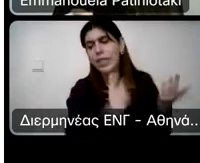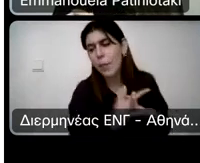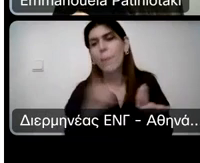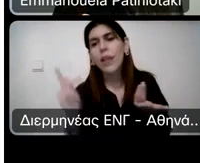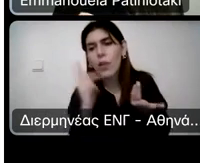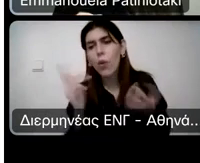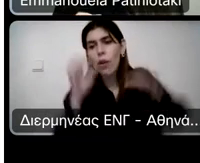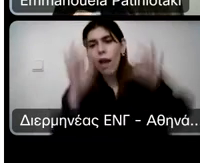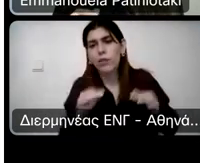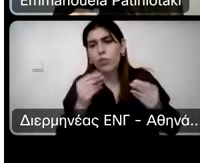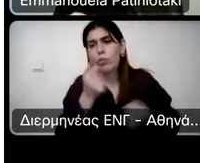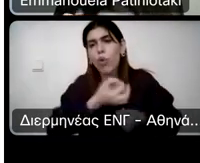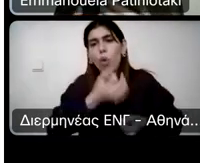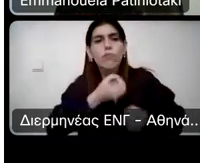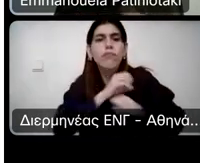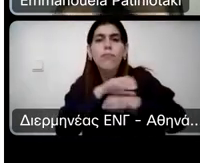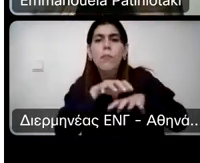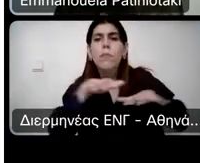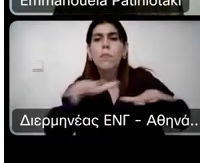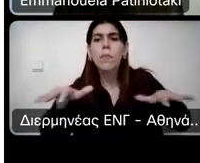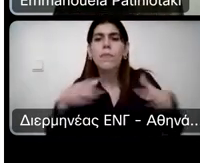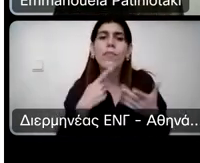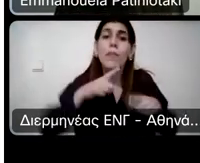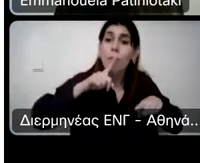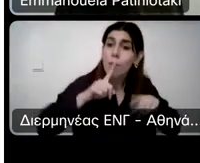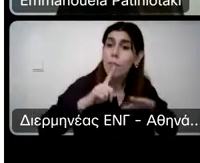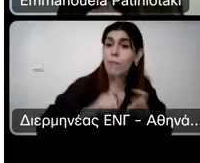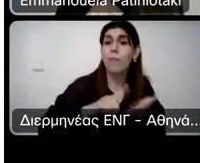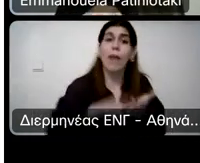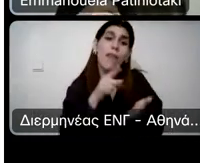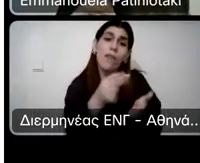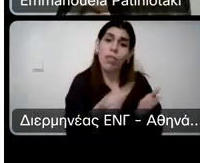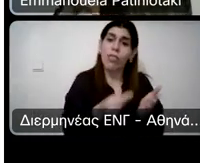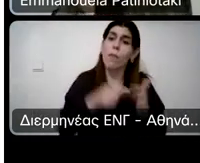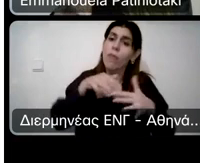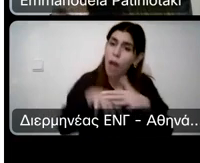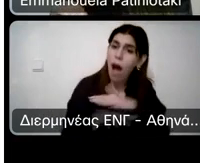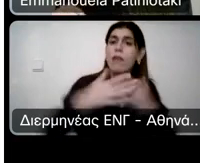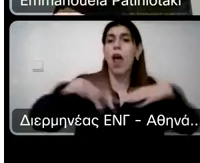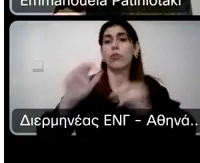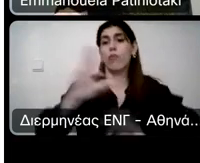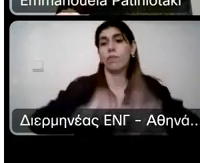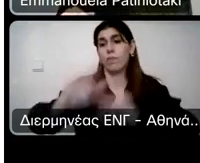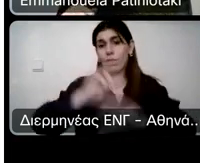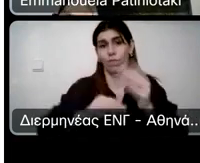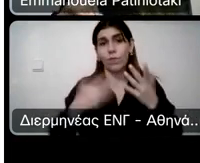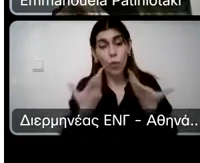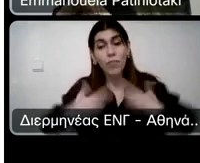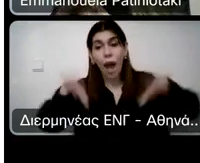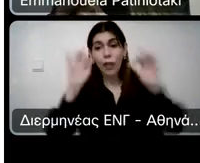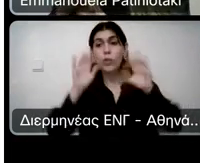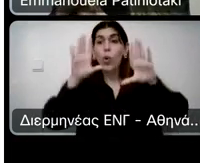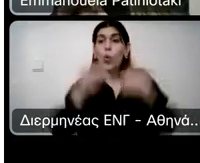πώς θα μπορούσαν αυτά τα ζητήματα να συζητιούνται από εδώ και πέρα. Θα ξεκινήσω λοιπόν με την πολιτική ορθότητα και την